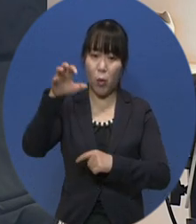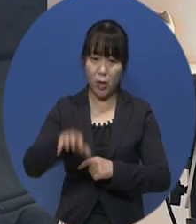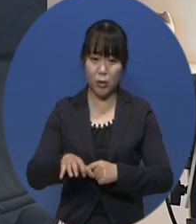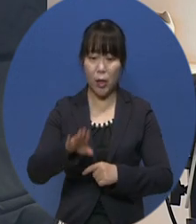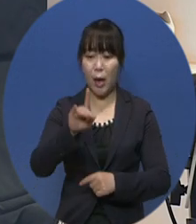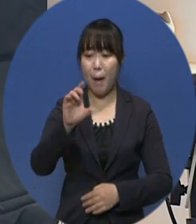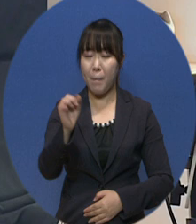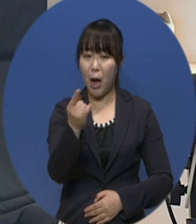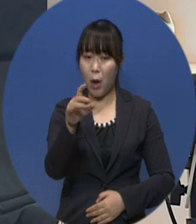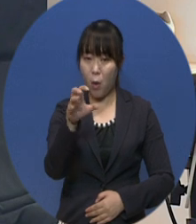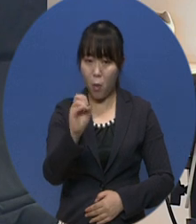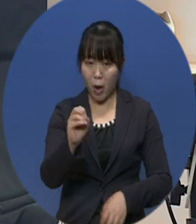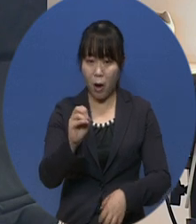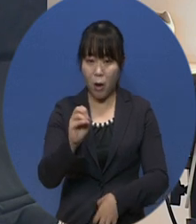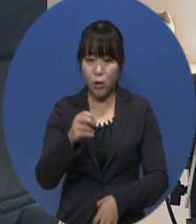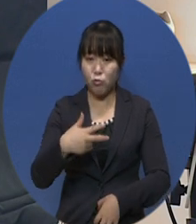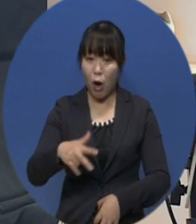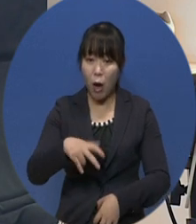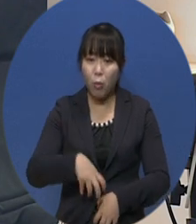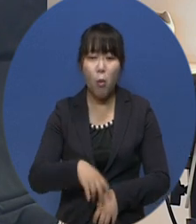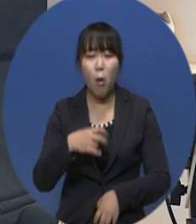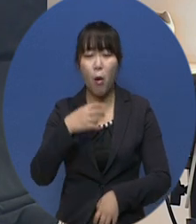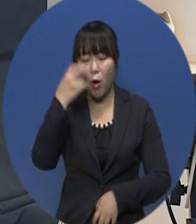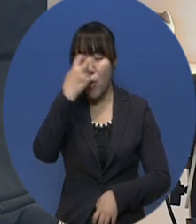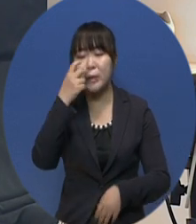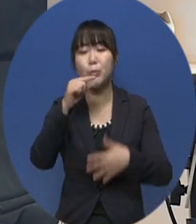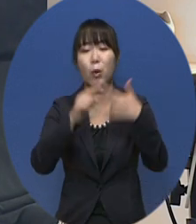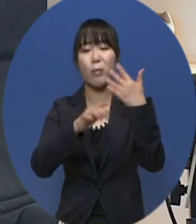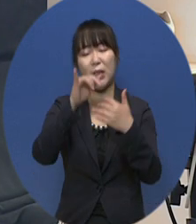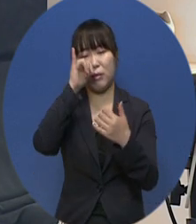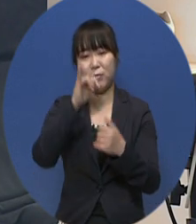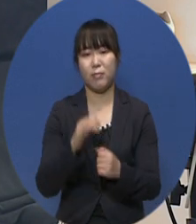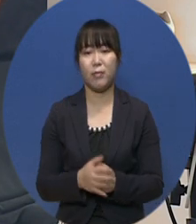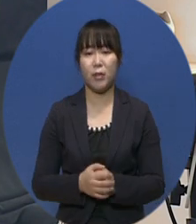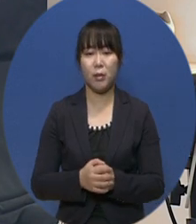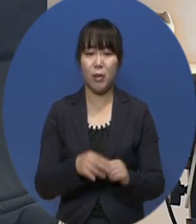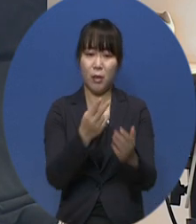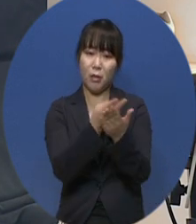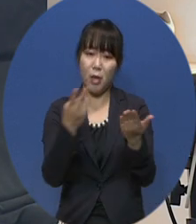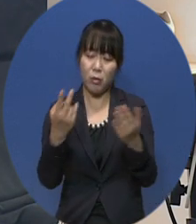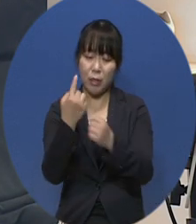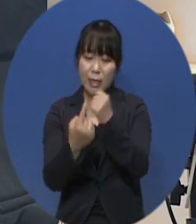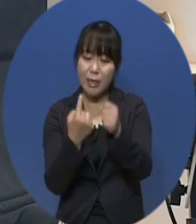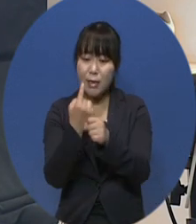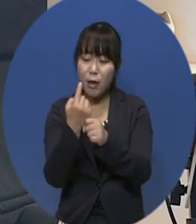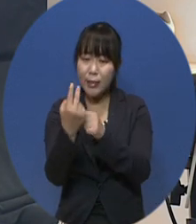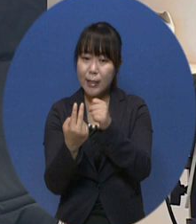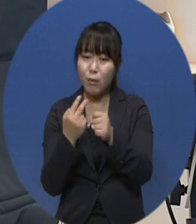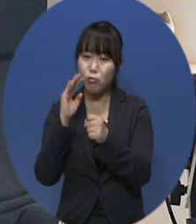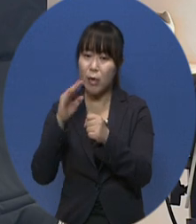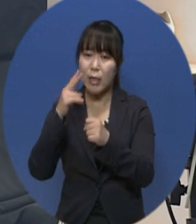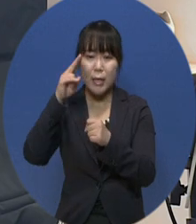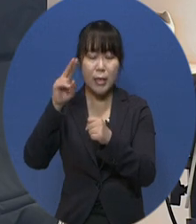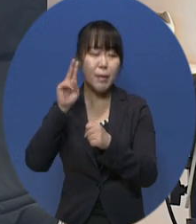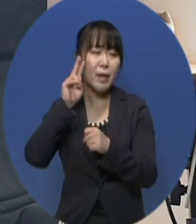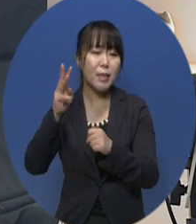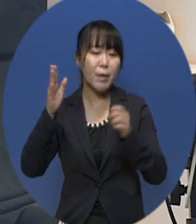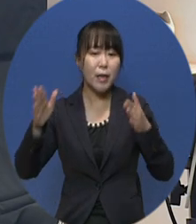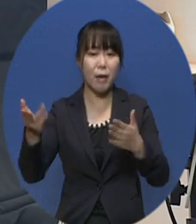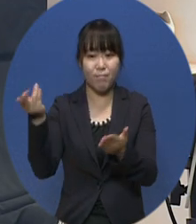방광 검진 프로그램을 만들었습니다. 그래서 네. 태어나시고 1년이나 2년 있다가 2박 네. 3일 입원을